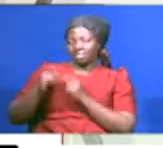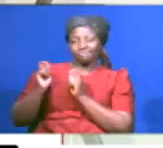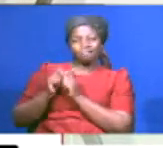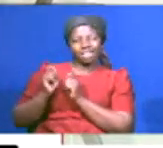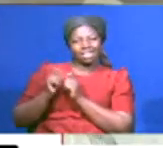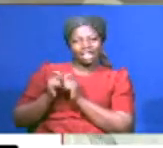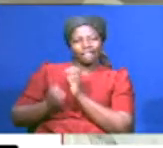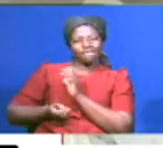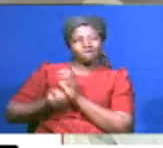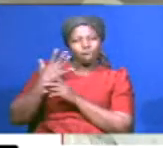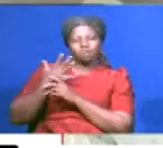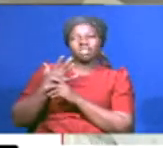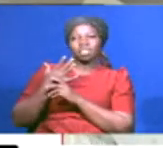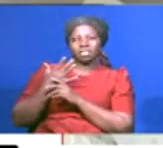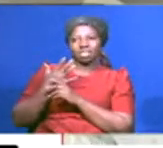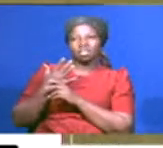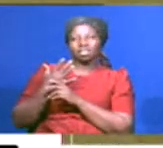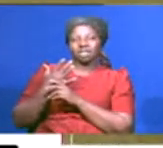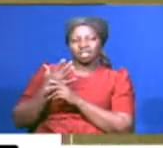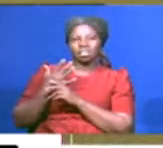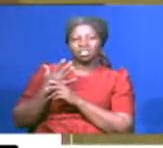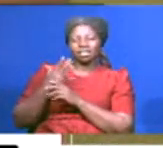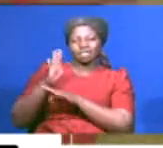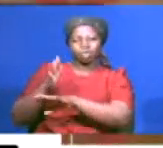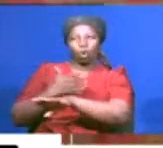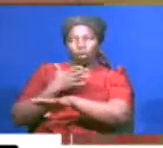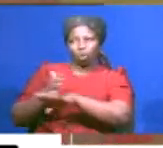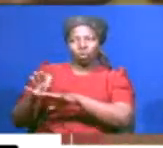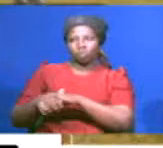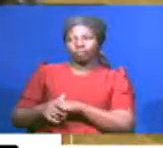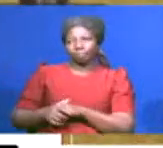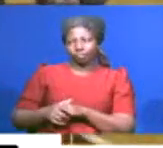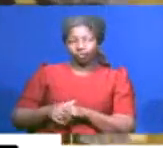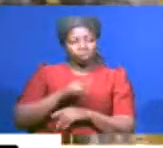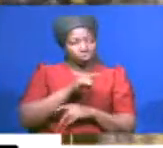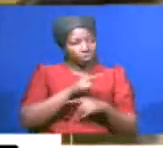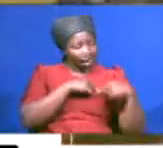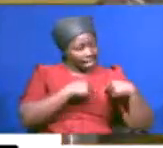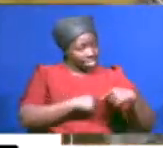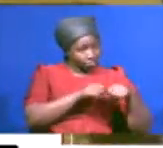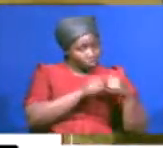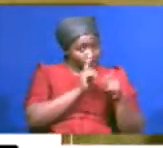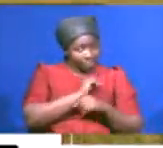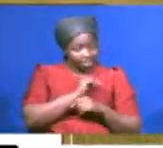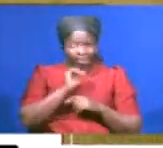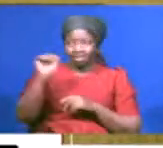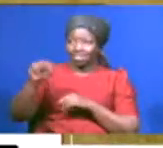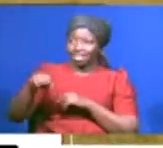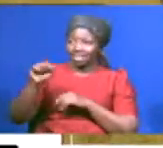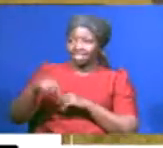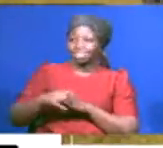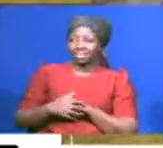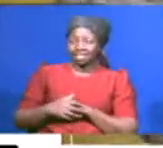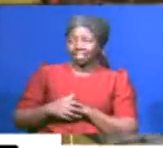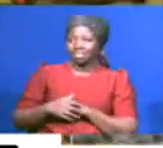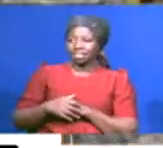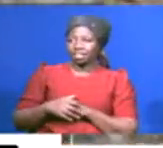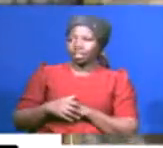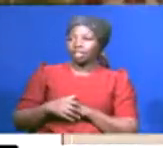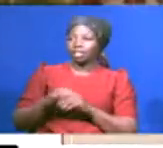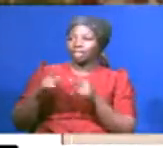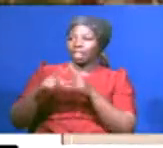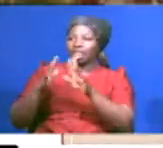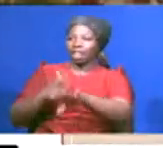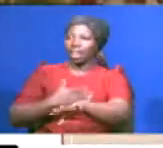nyimbo Stella. You were heartbroken. Yes. Ndio nikatunga nyimbo Stella. Kuimba vile nilivyokupata na tulivyoishi na jinsi alivyoniwasha.